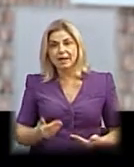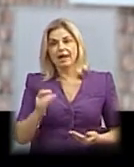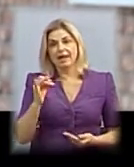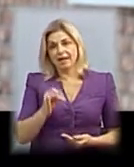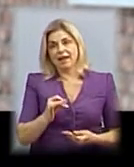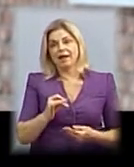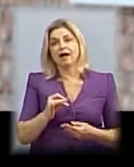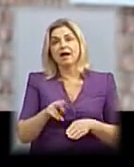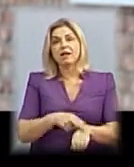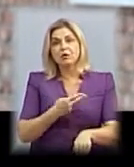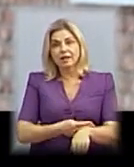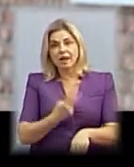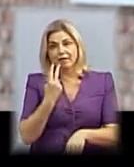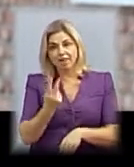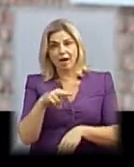шкарпетки дві пари,